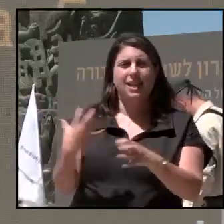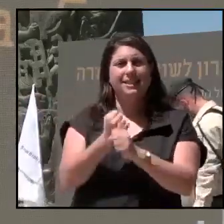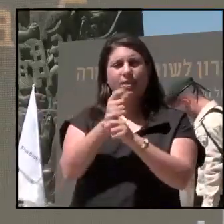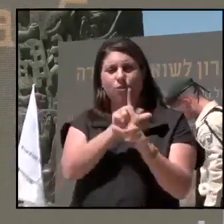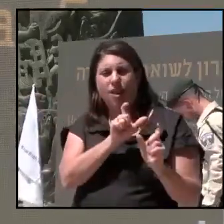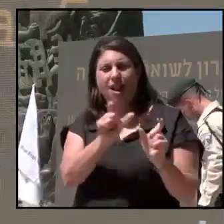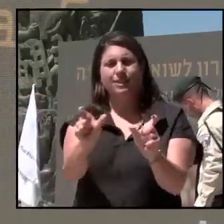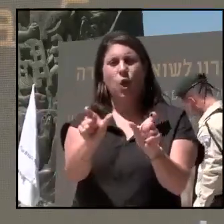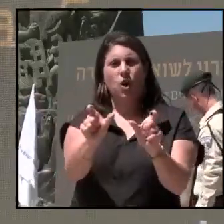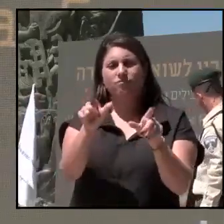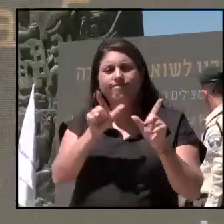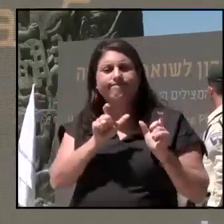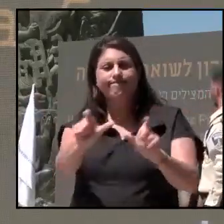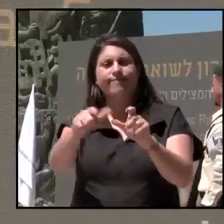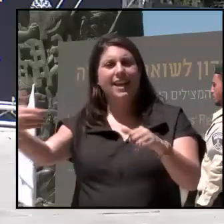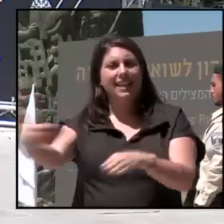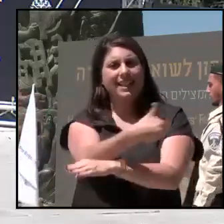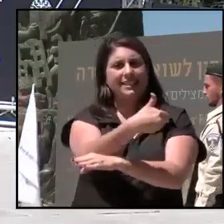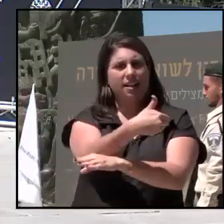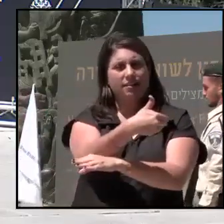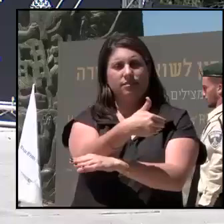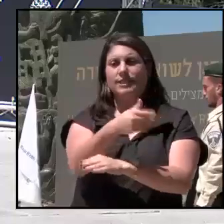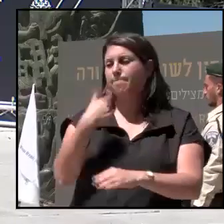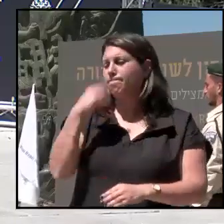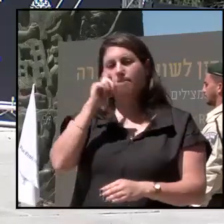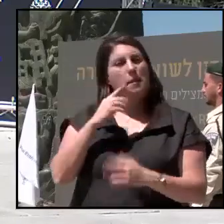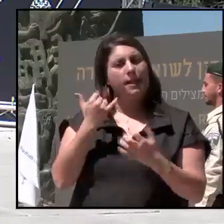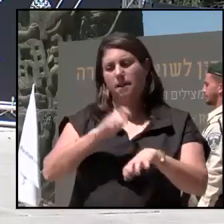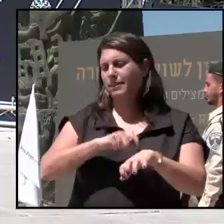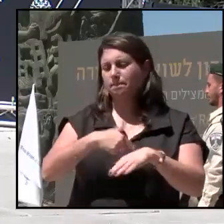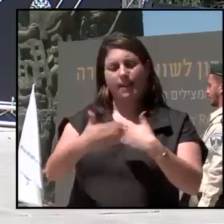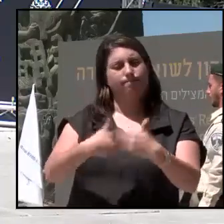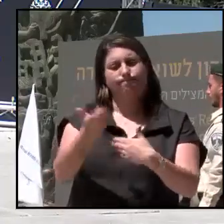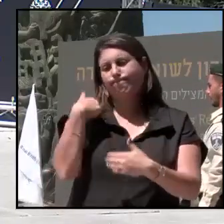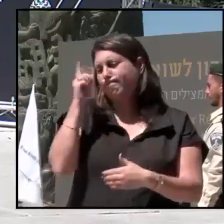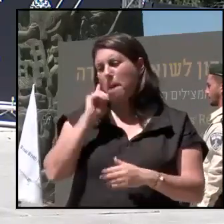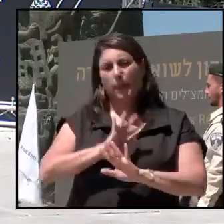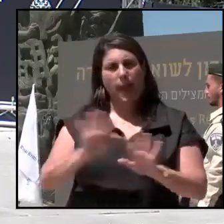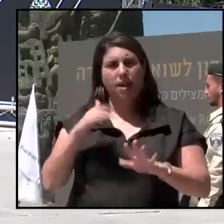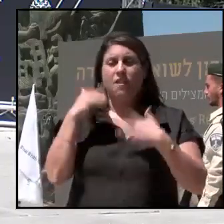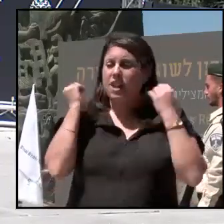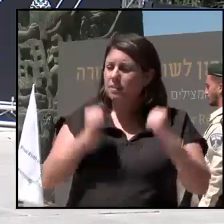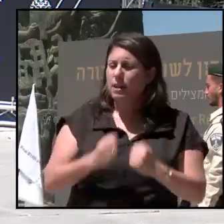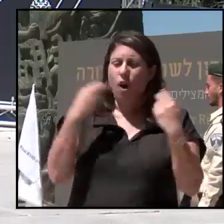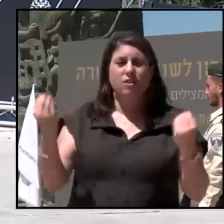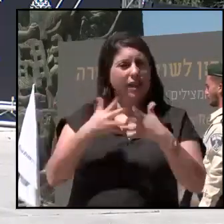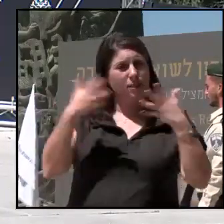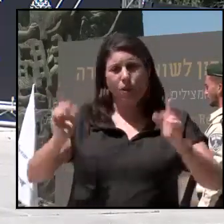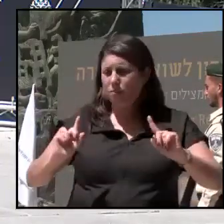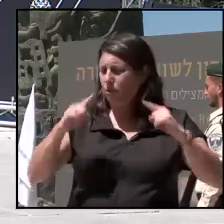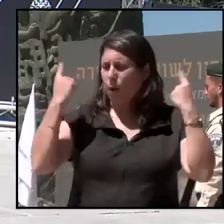לעצור ולבלום את כניסתם. אינני יודע כמה זמן יארך, אבל אין לי ספק שדברים גדולים